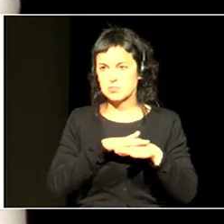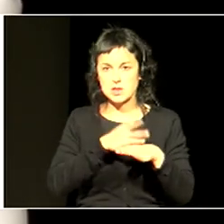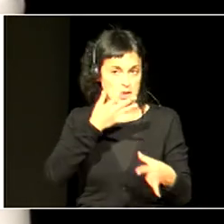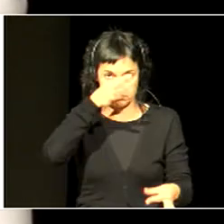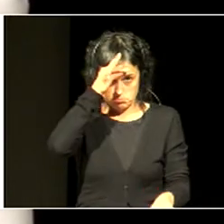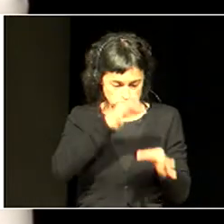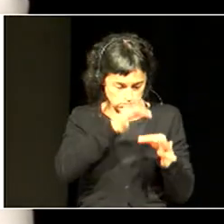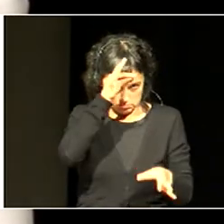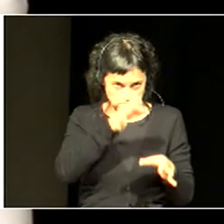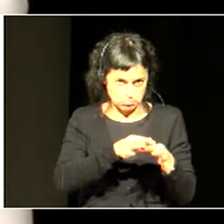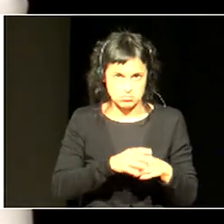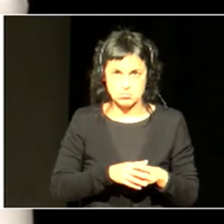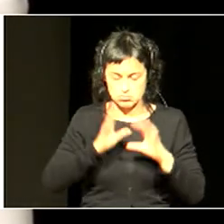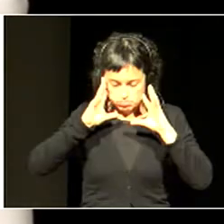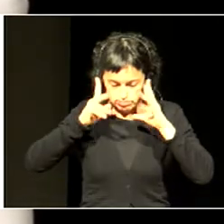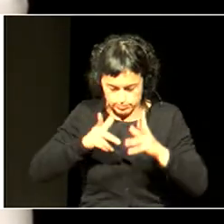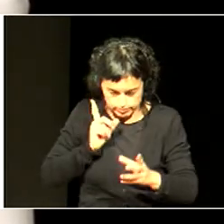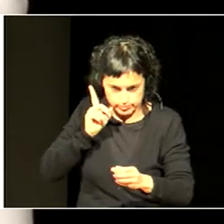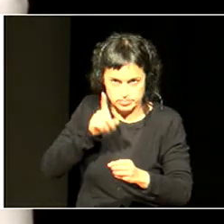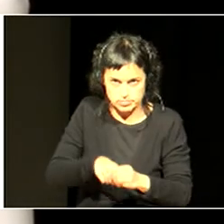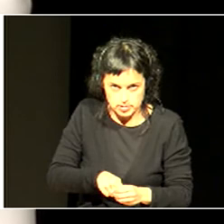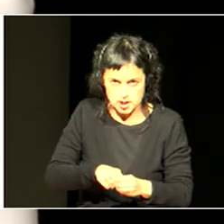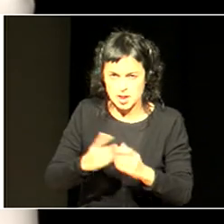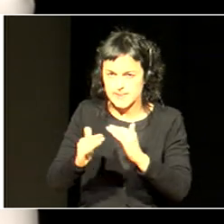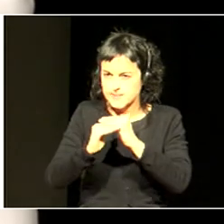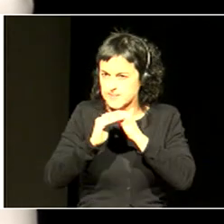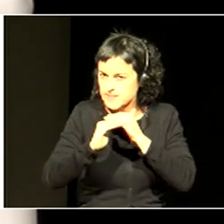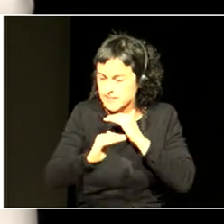sinismenean, implikazioan, konstantzian